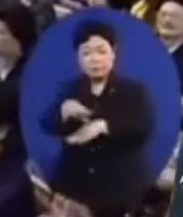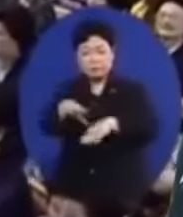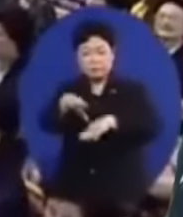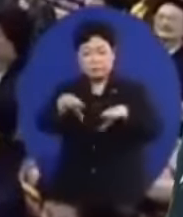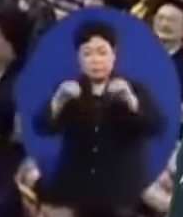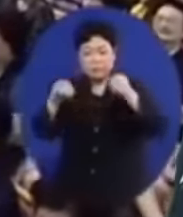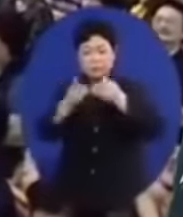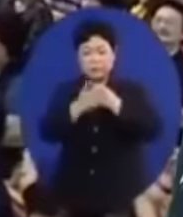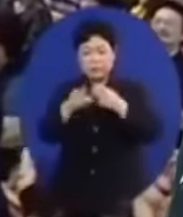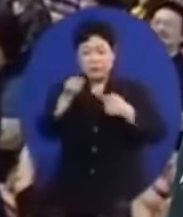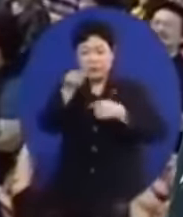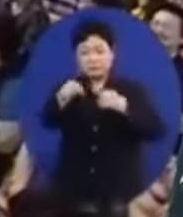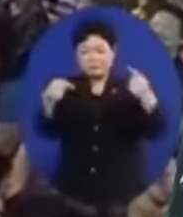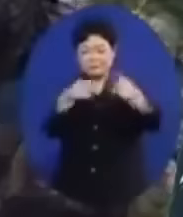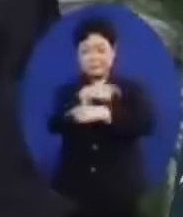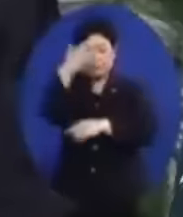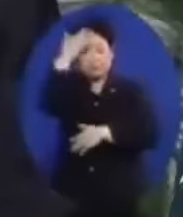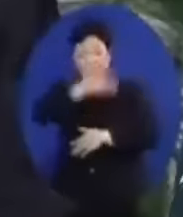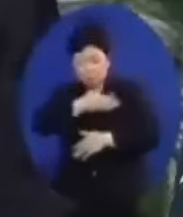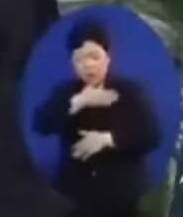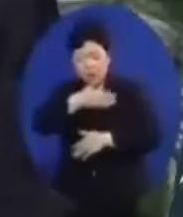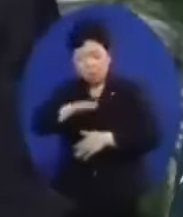사방이 칠흑같이 어둡습니다.